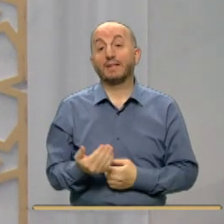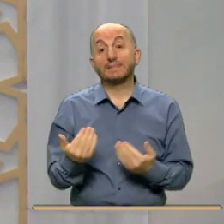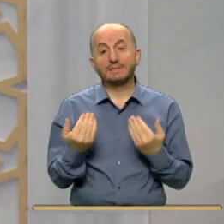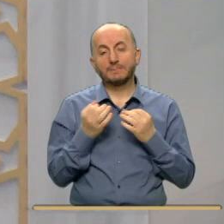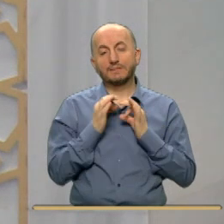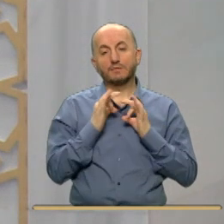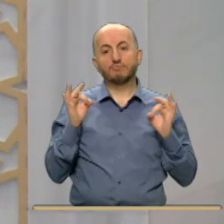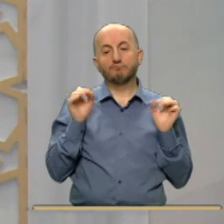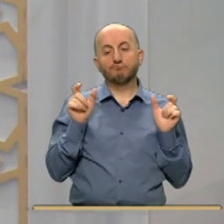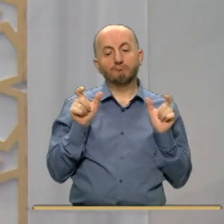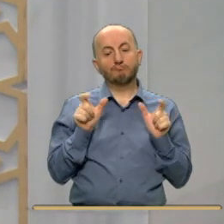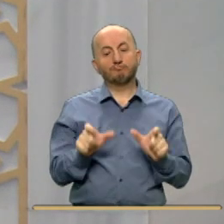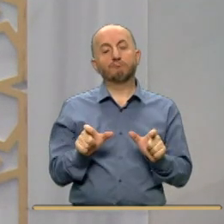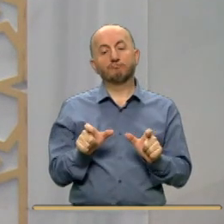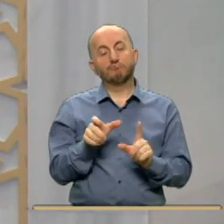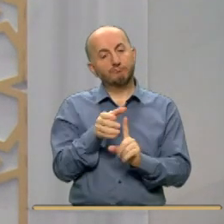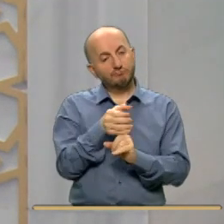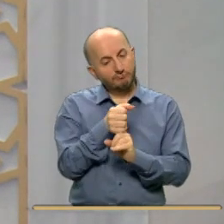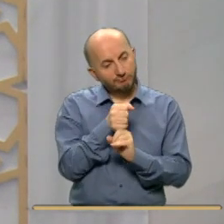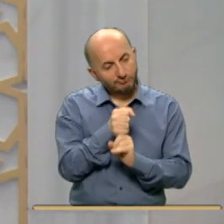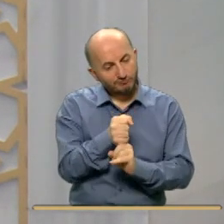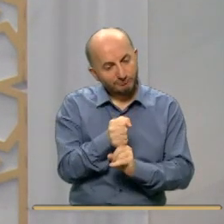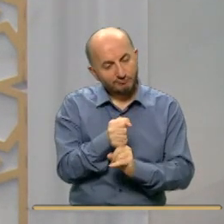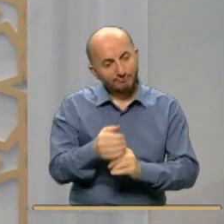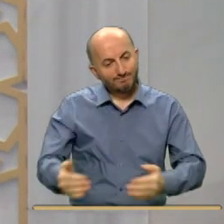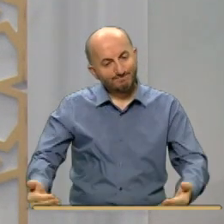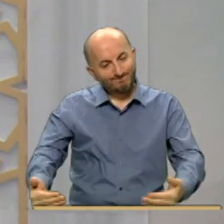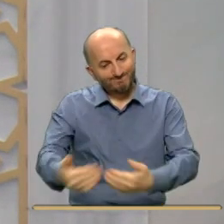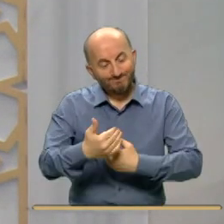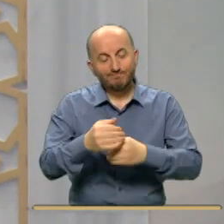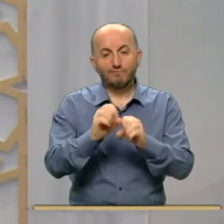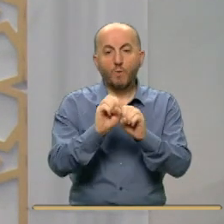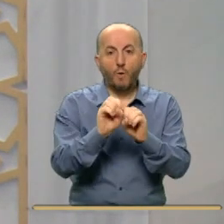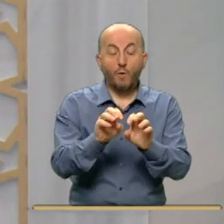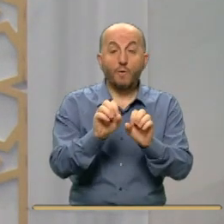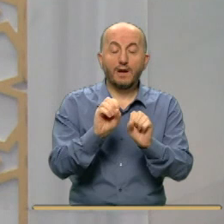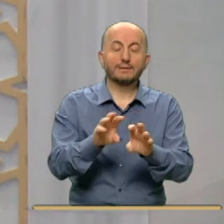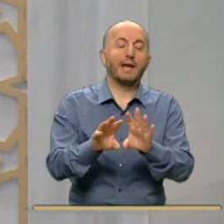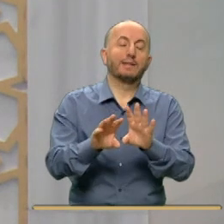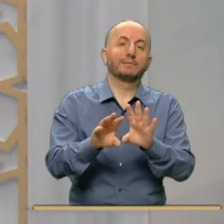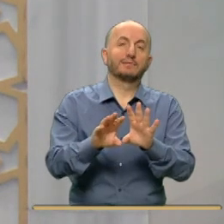kimsesizin sahibi olmayı, sahiplenmeyi, ona kol kanat germeyi öğreten,